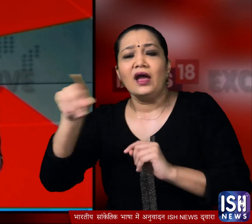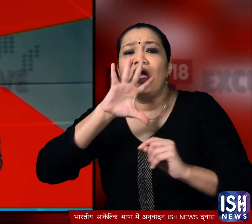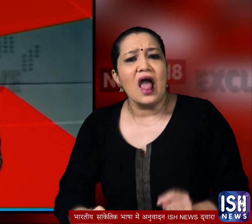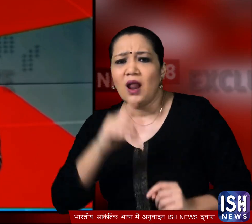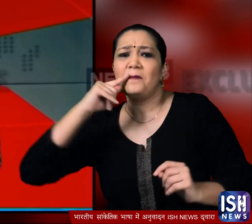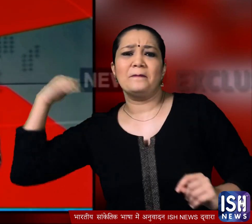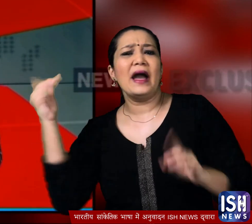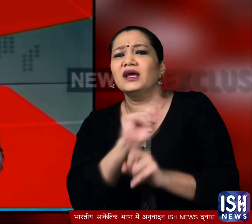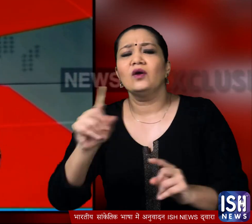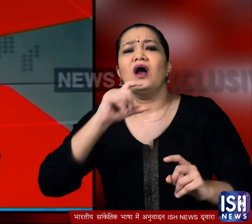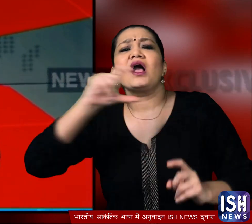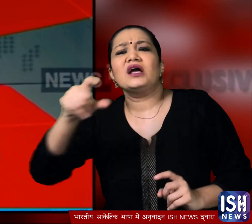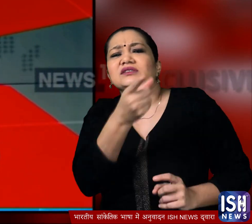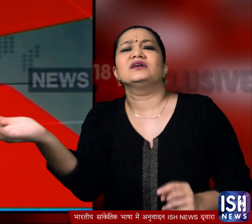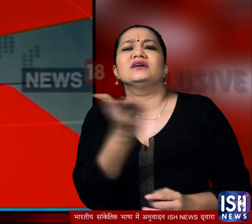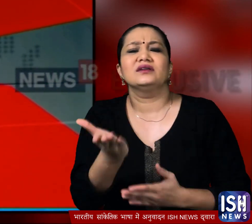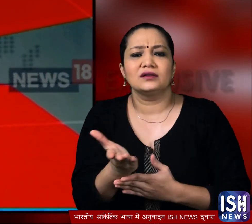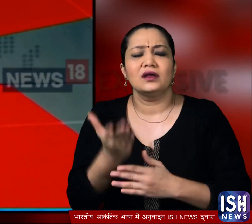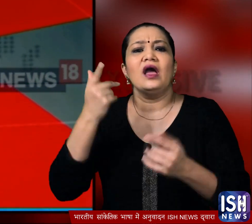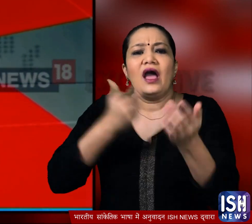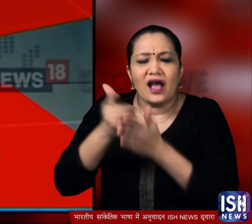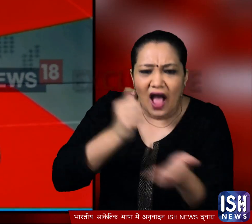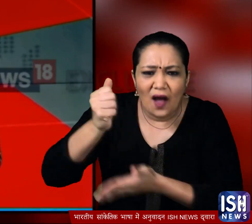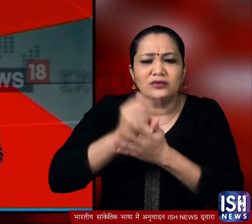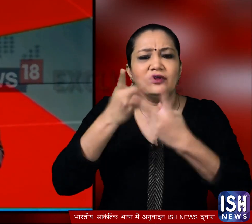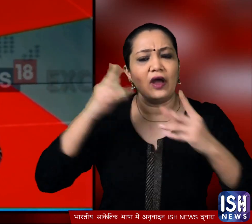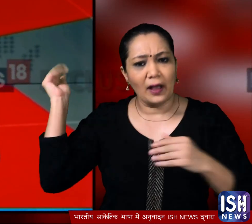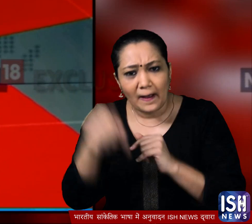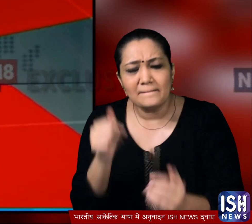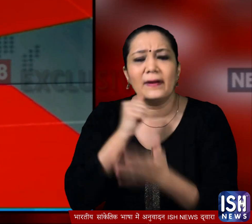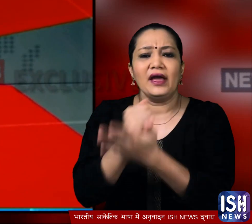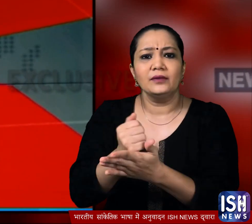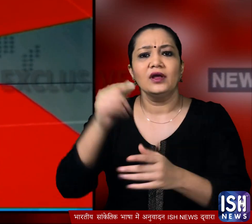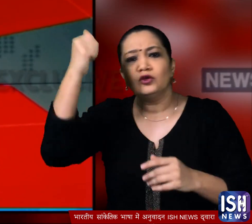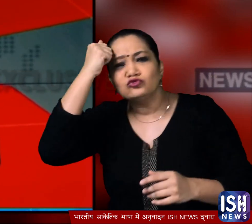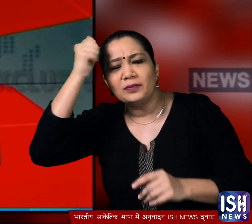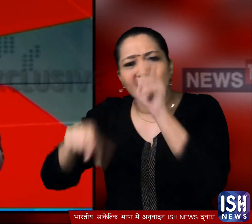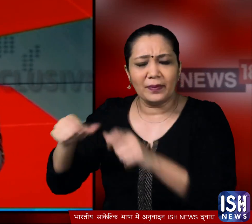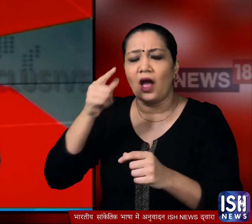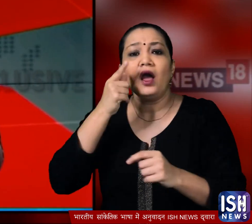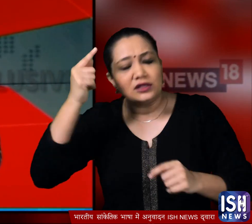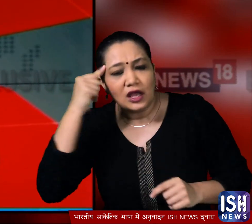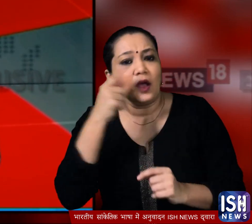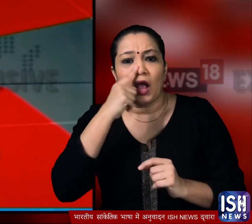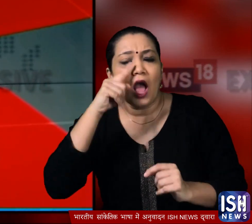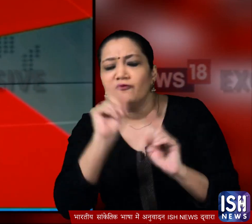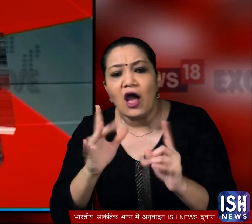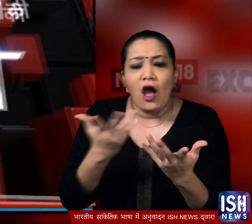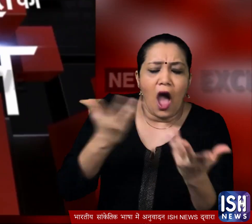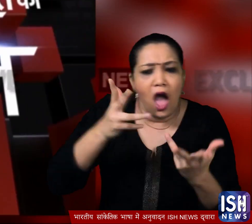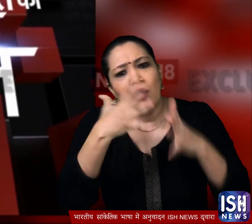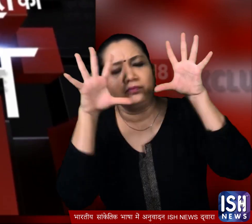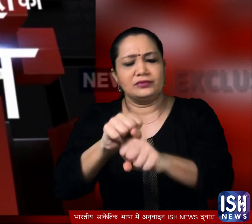सगा भाई नहीं है, बल्कि मौसेरा भाई, जो खेती के काम में मदद करने आया था, जिसे कुछ जाहिलों ने लड़की का पता बताने के लिए पीट